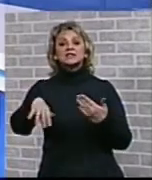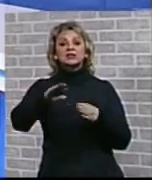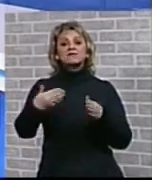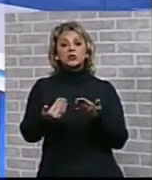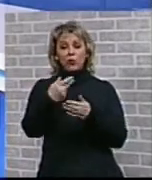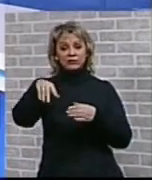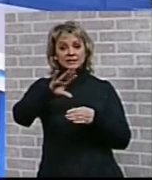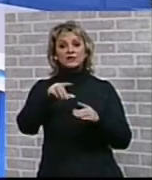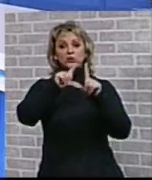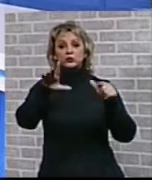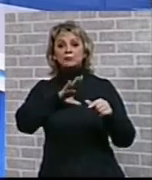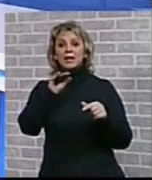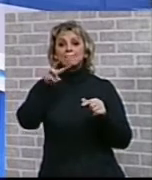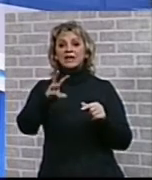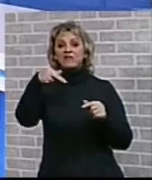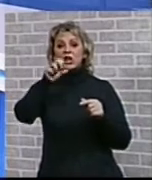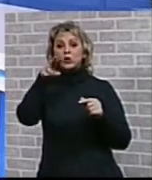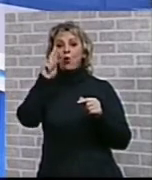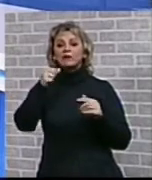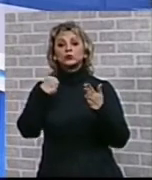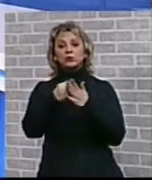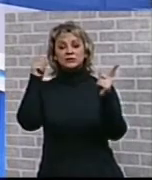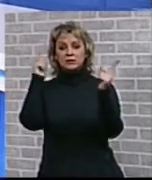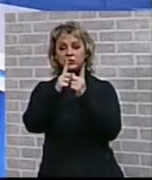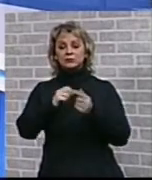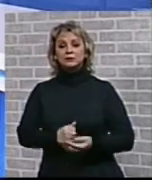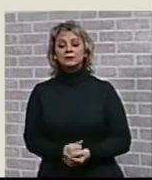все новости. В студии была Мария Филинкова. До встречи.